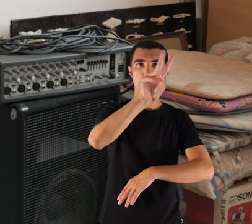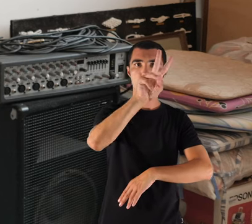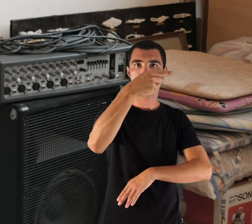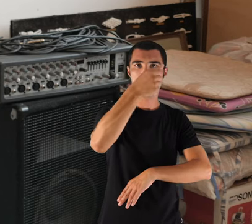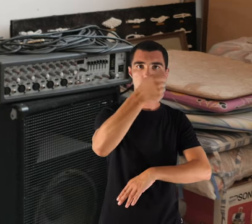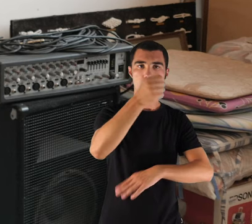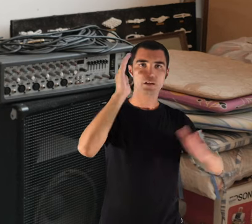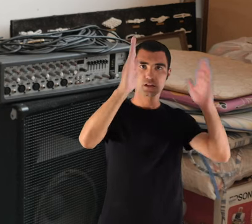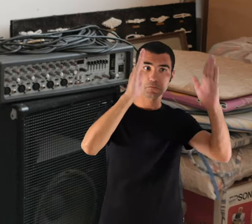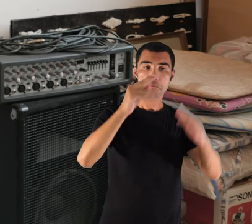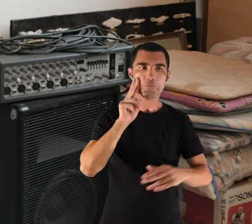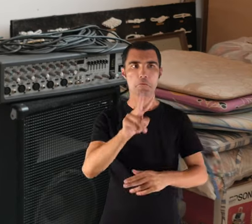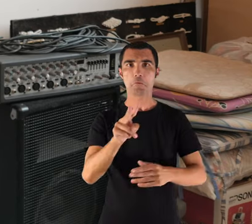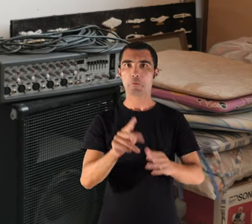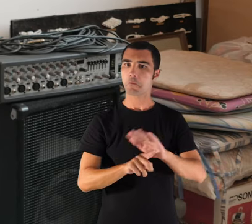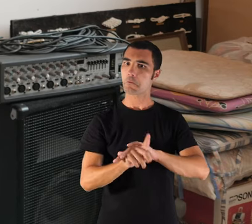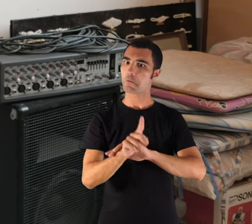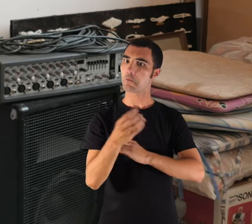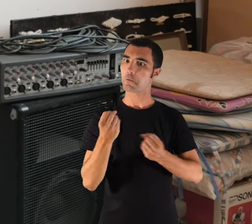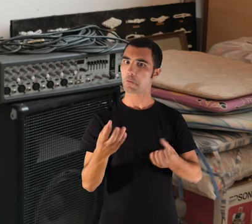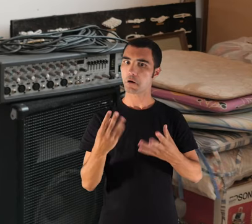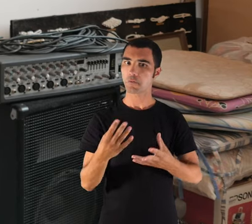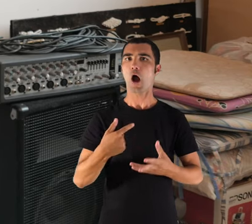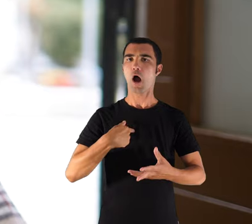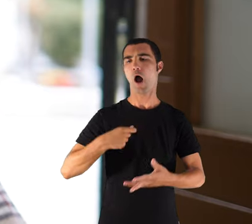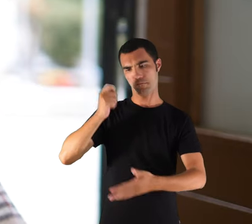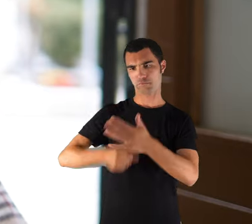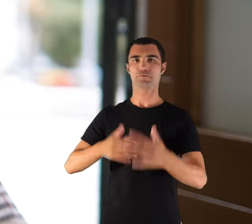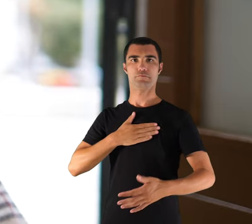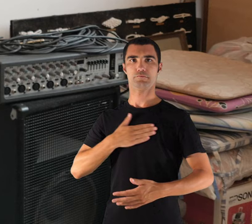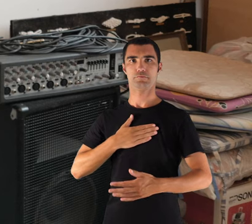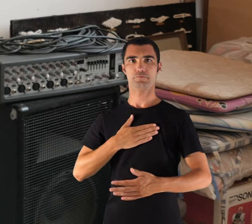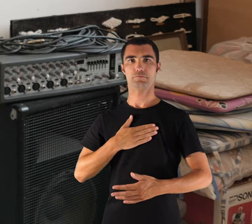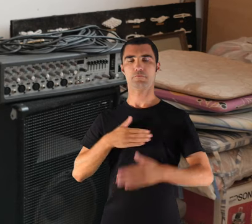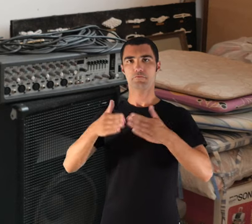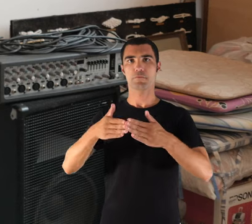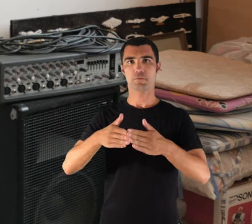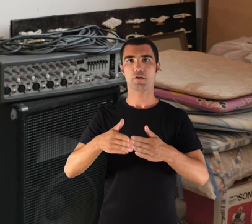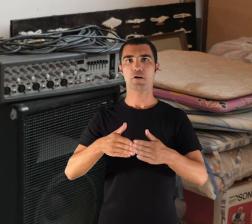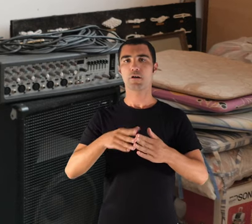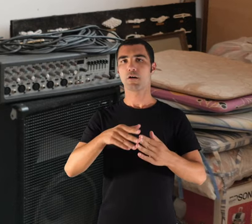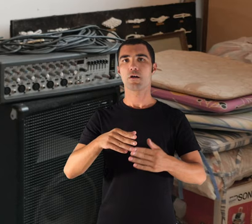veia que se s'entonava bé i me vaig comprar una barca contra meu. Joven Lázaro, tenia